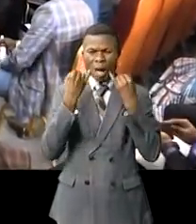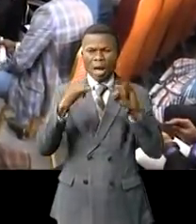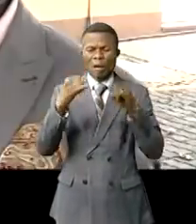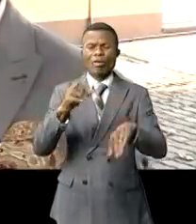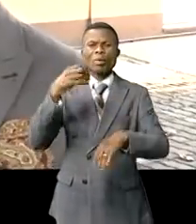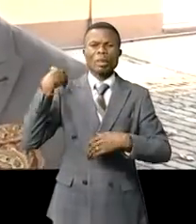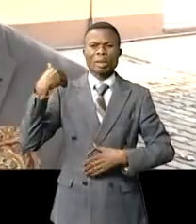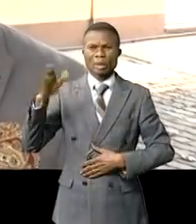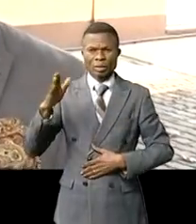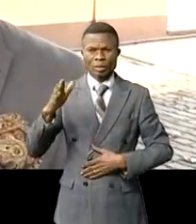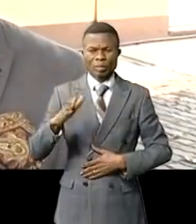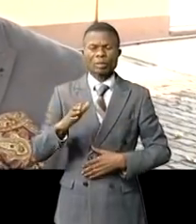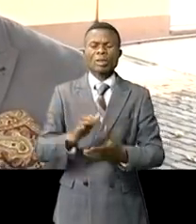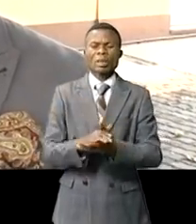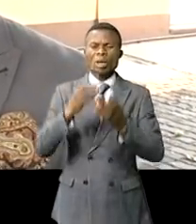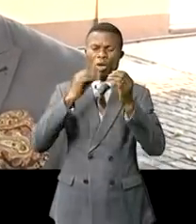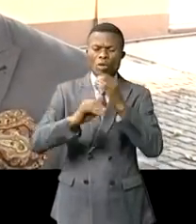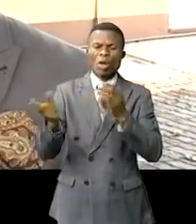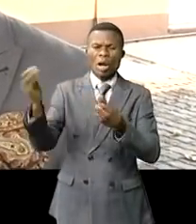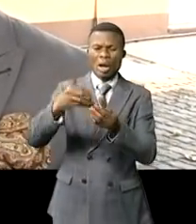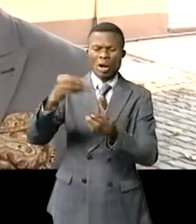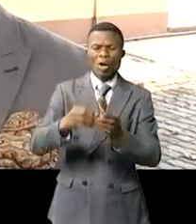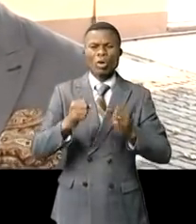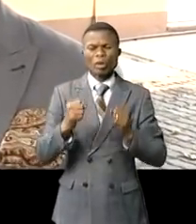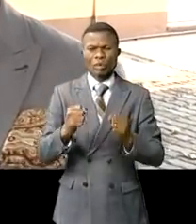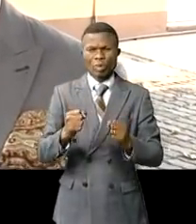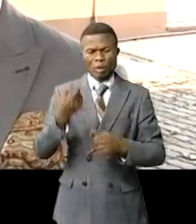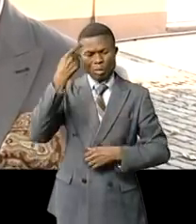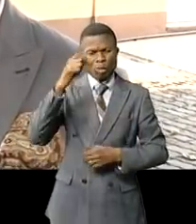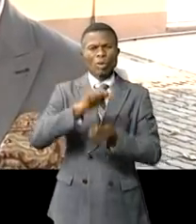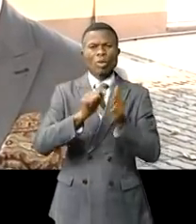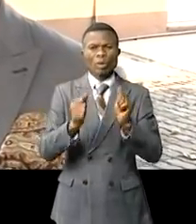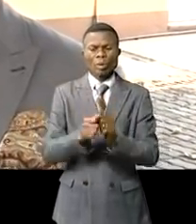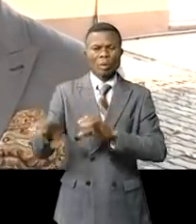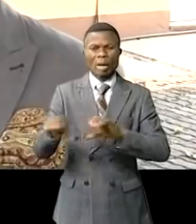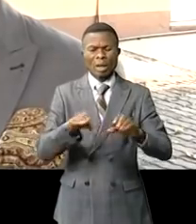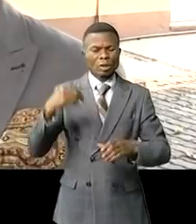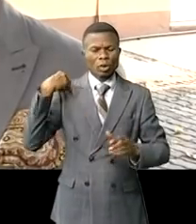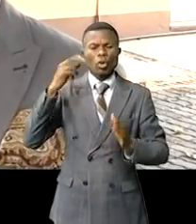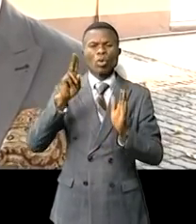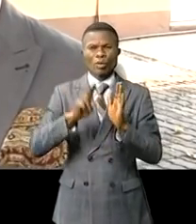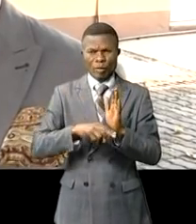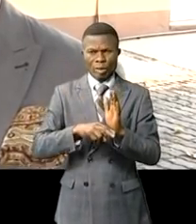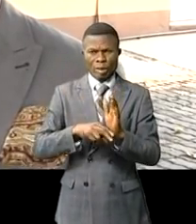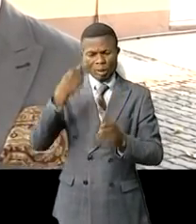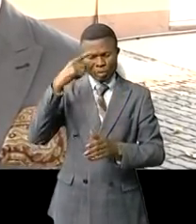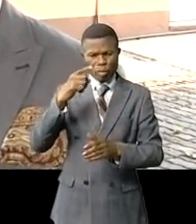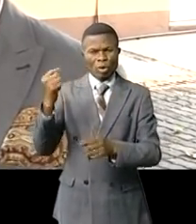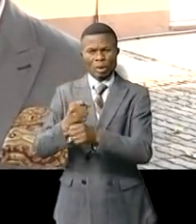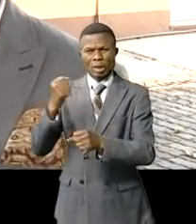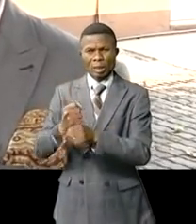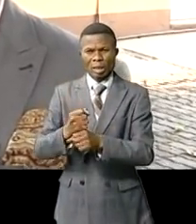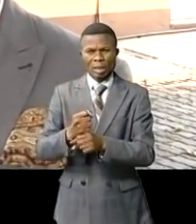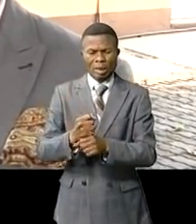La mutualisation des ressources, la mutualisation des forces par rapport à l'action du gouvernement. Au lieu d'aller de travailler de